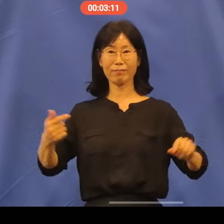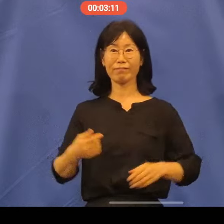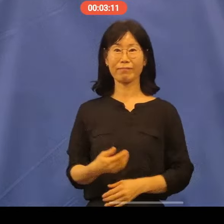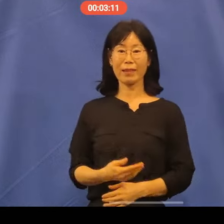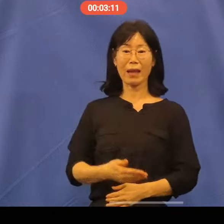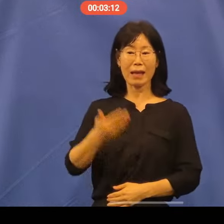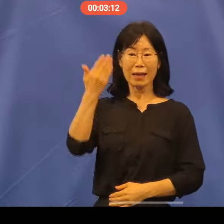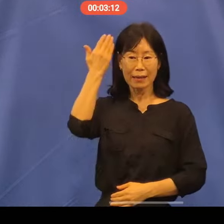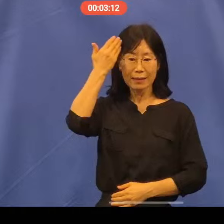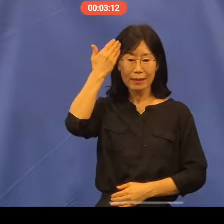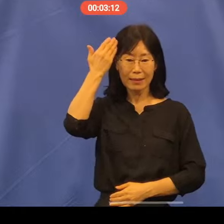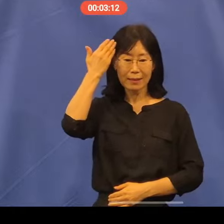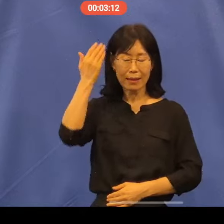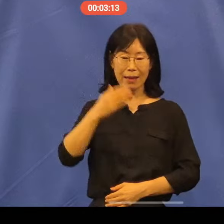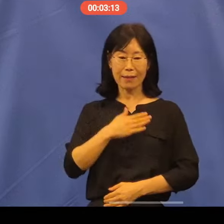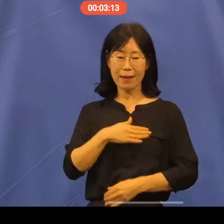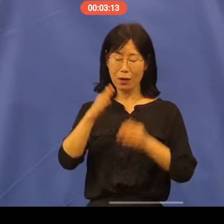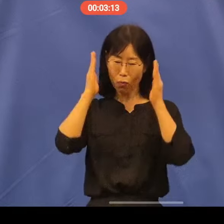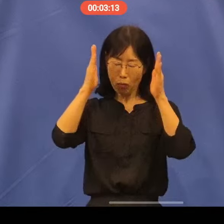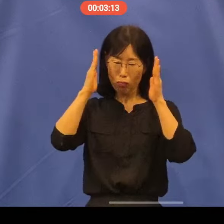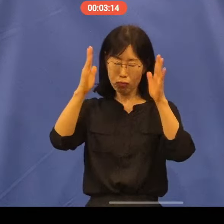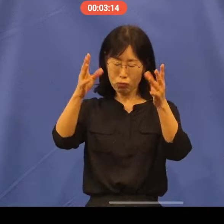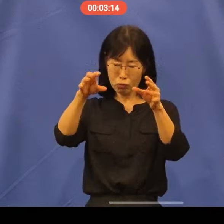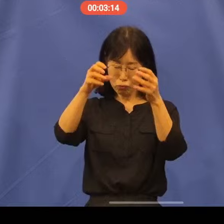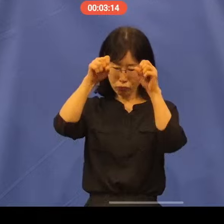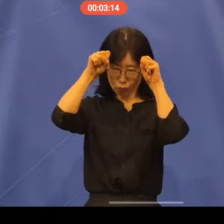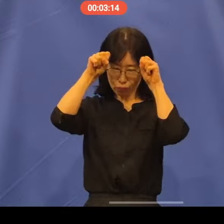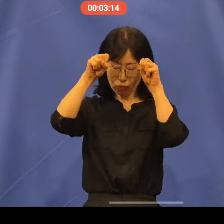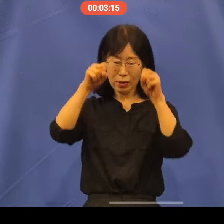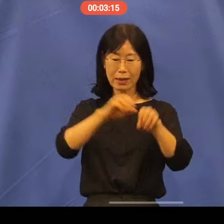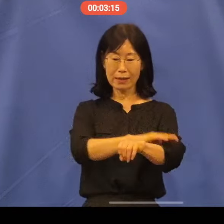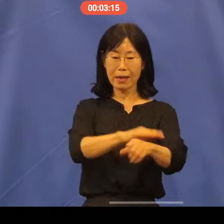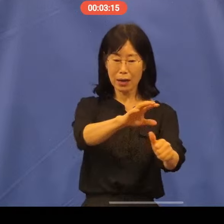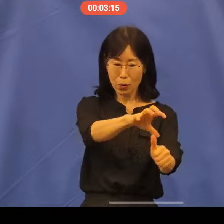수 있는 그런 능력이 없는 거죠. 잘못되게 쓰는 거죠.